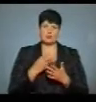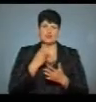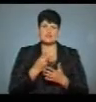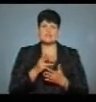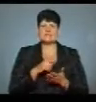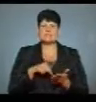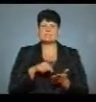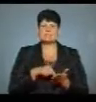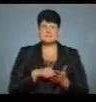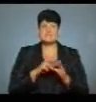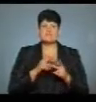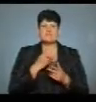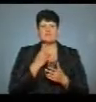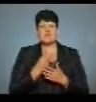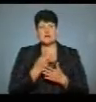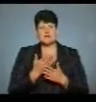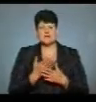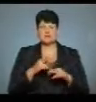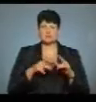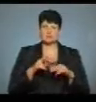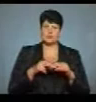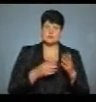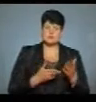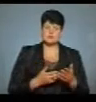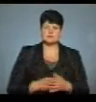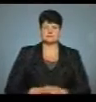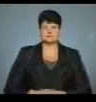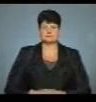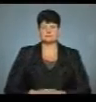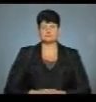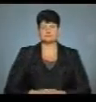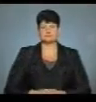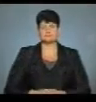воно виглядає, як воно відбудовується.